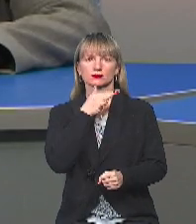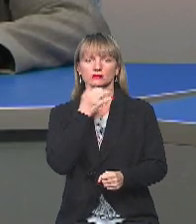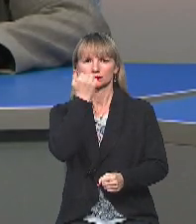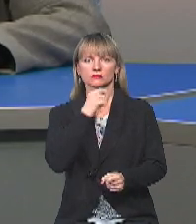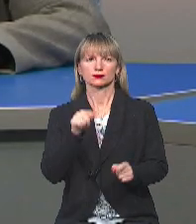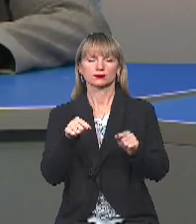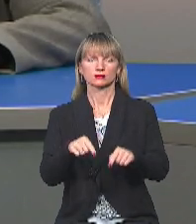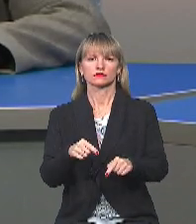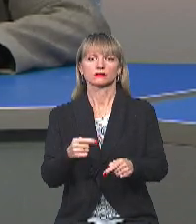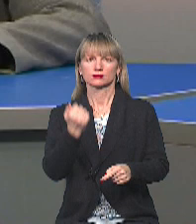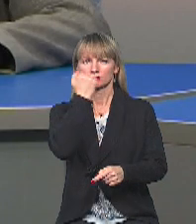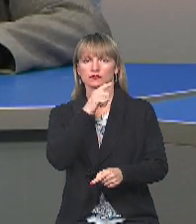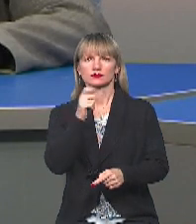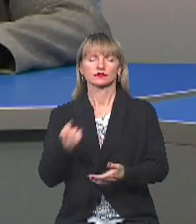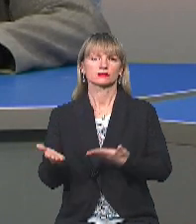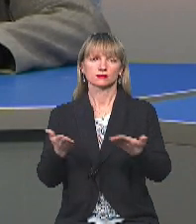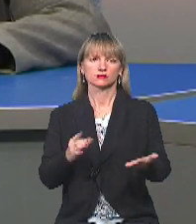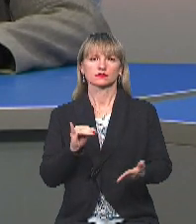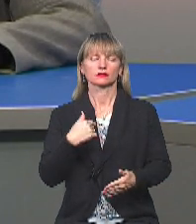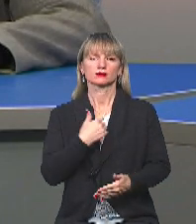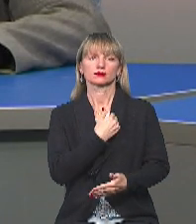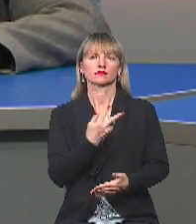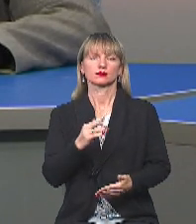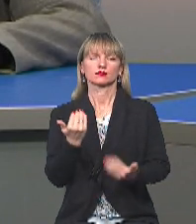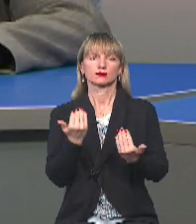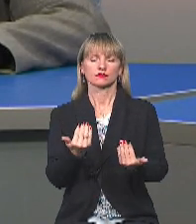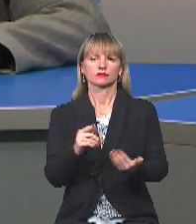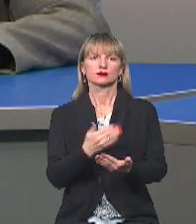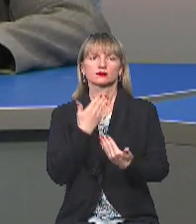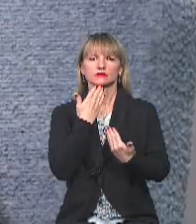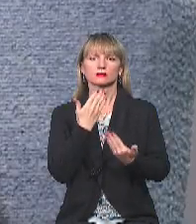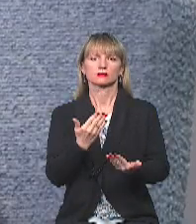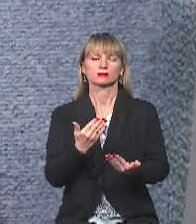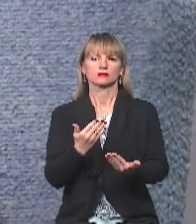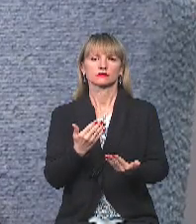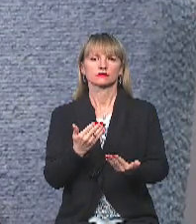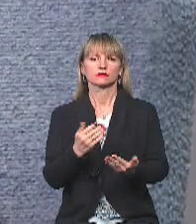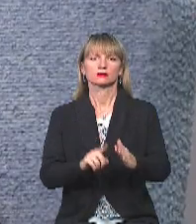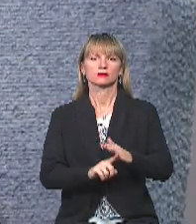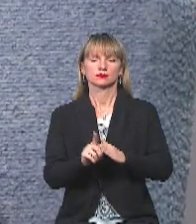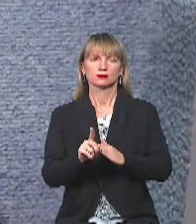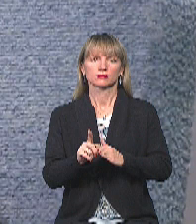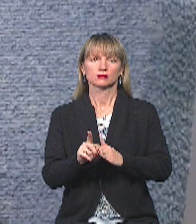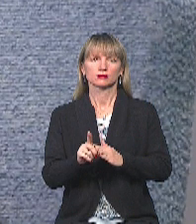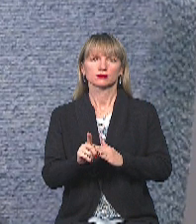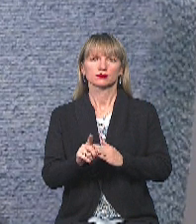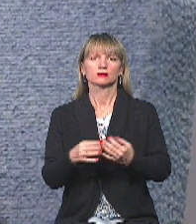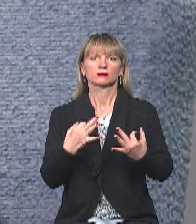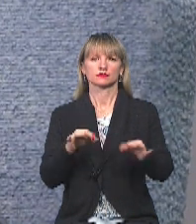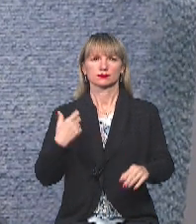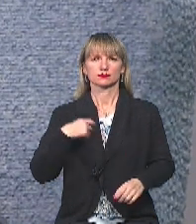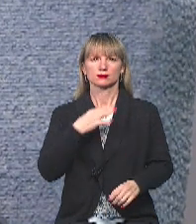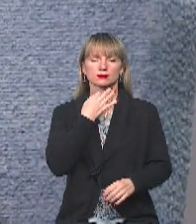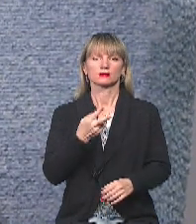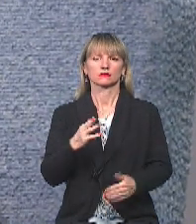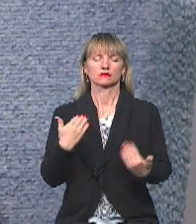тут. Дякую за запрошення. І я хочу для вас, у вас запитати, власне, про цей день все-таки на початку. Бо дозволю собі сказати, що